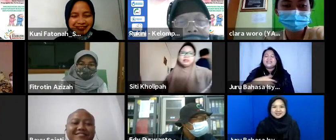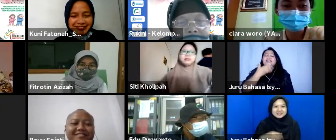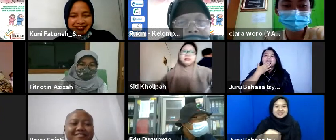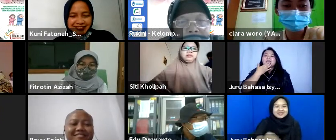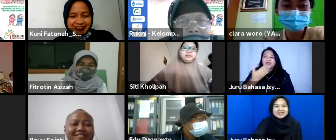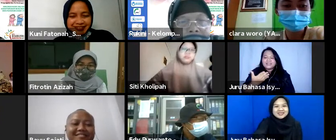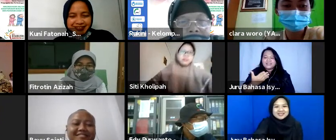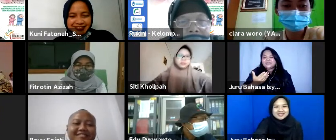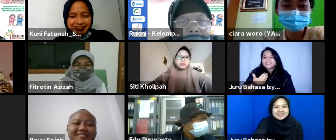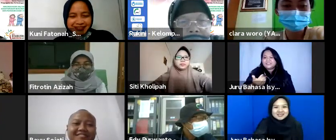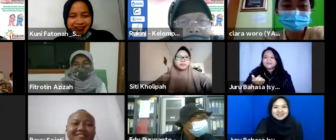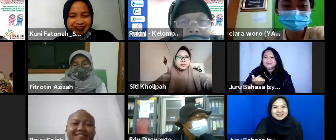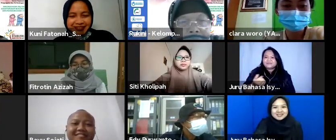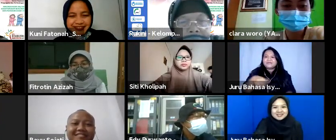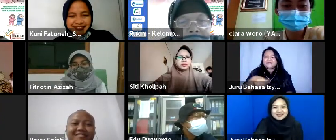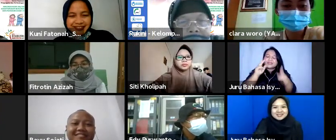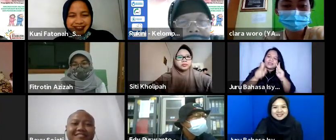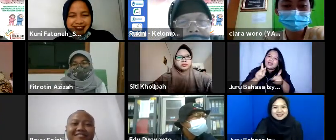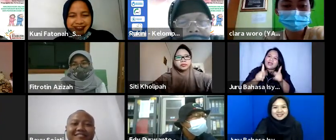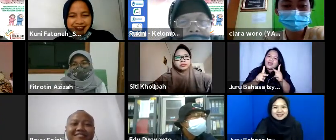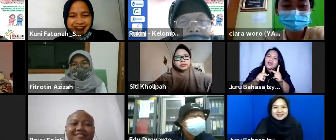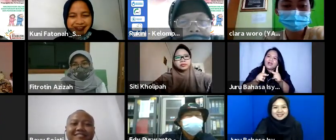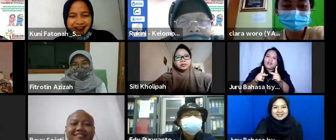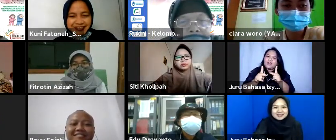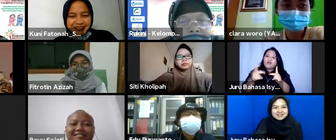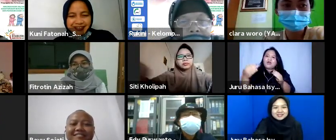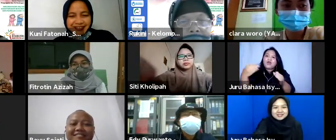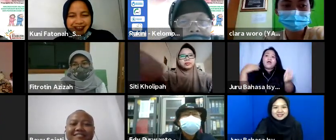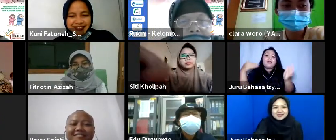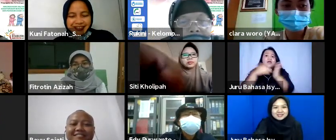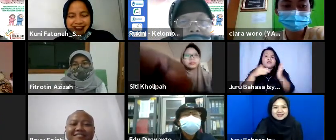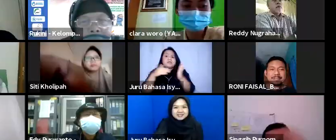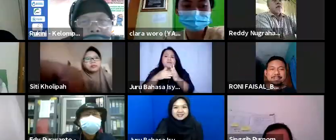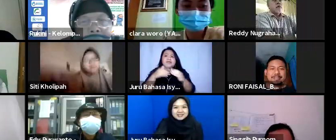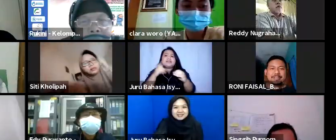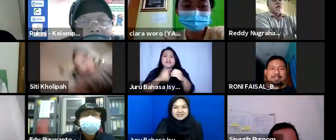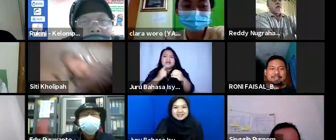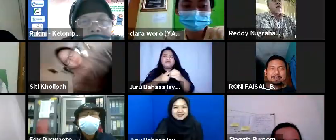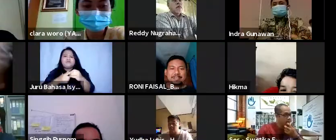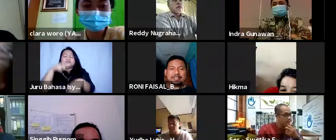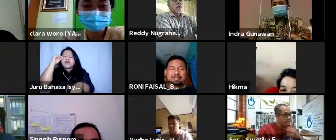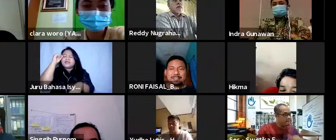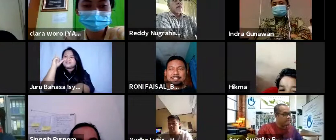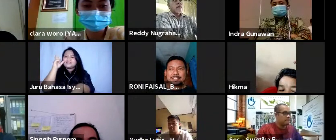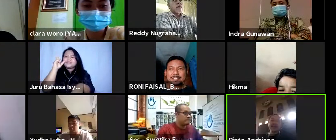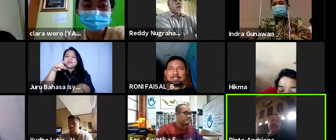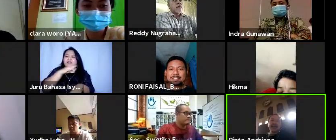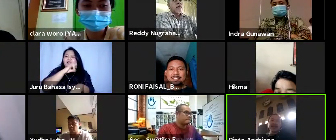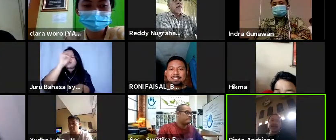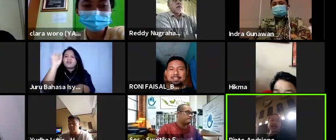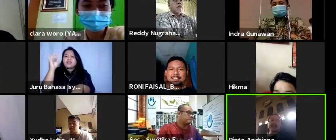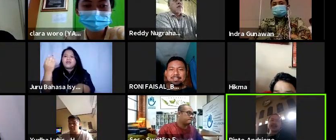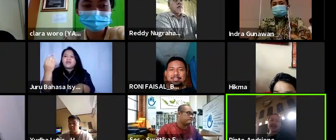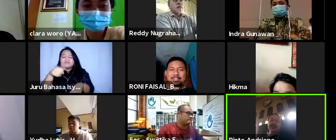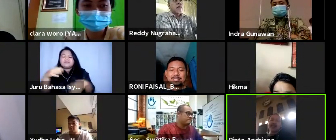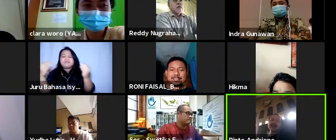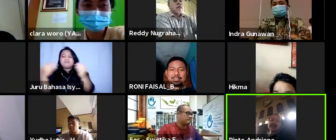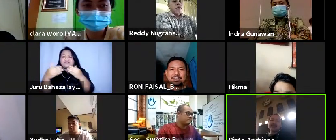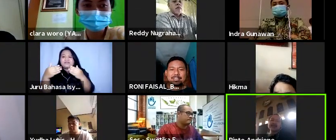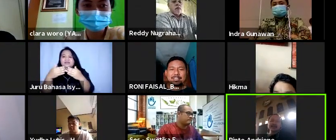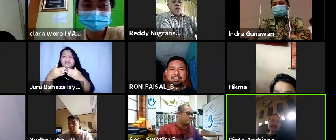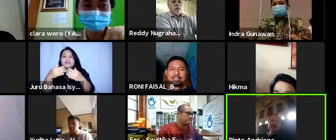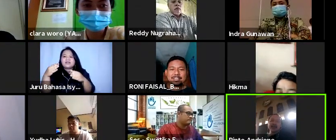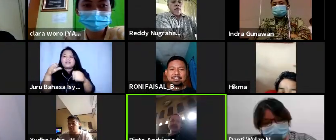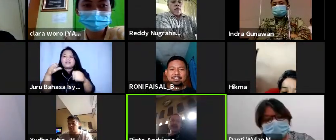terima kasih kalau sedang ada keterbatasan pulsa sinyal dan lain sebagainya bisa dimantikan lagi videonya